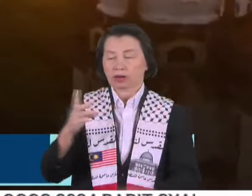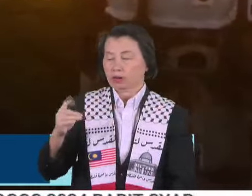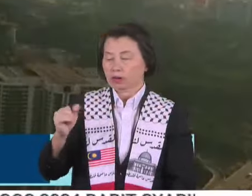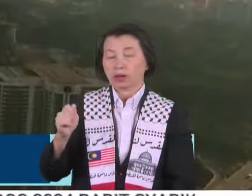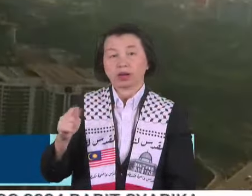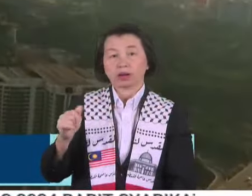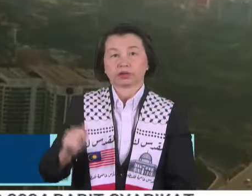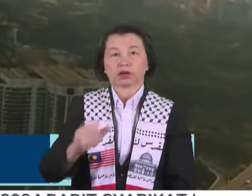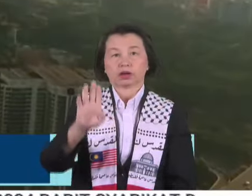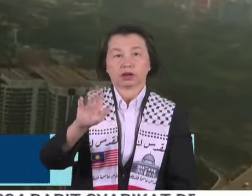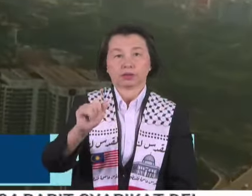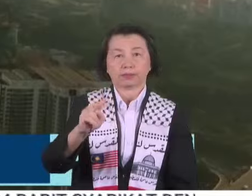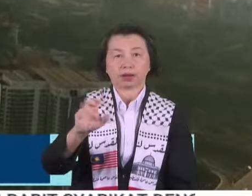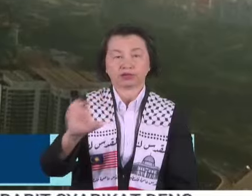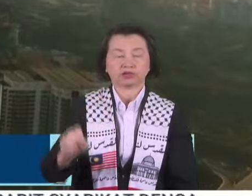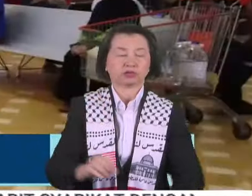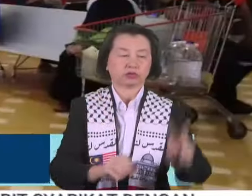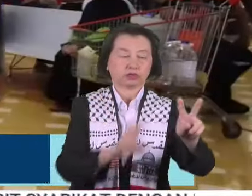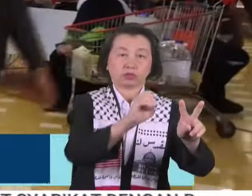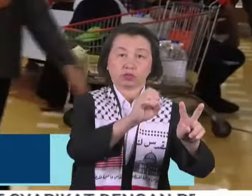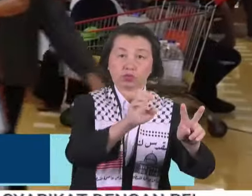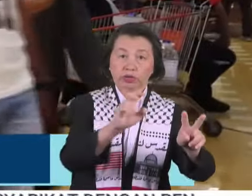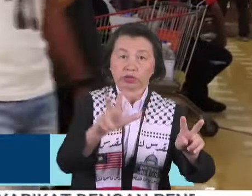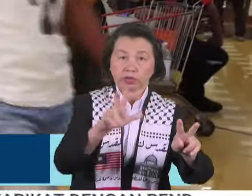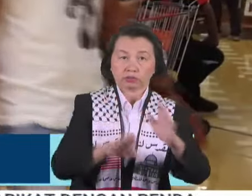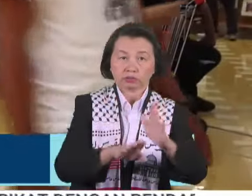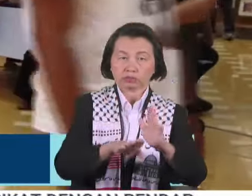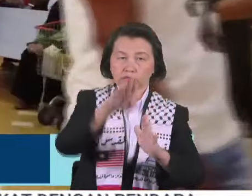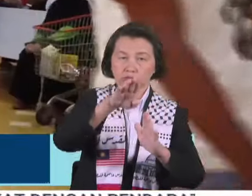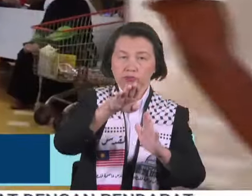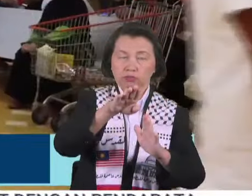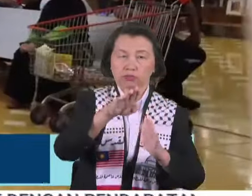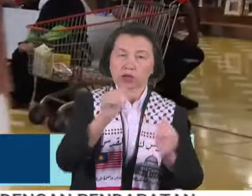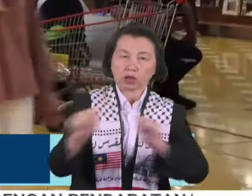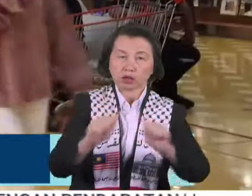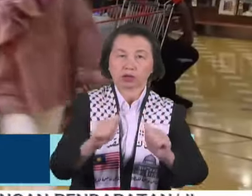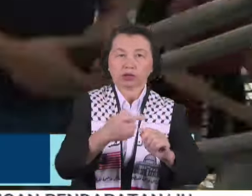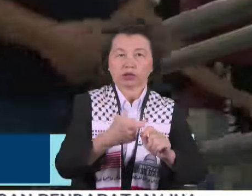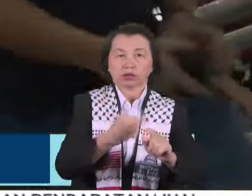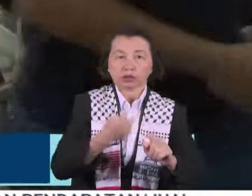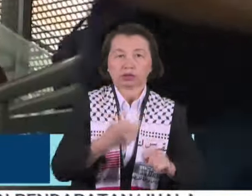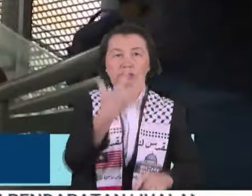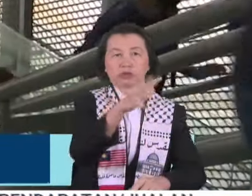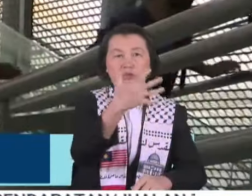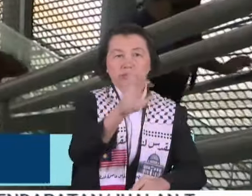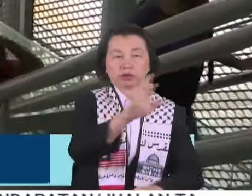Banci Ekonomi 2023 menunjukkan kenaikan pertumbuhan aktif daripada